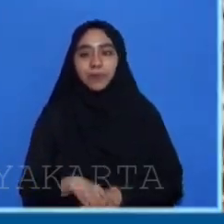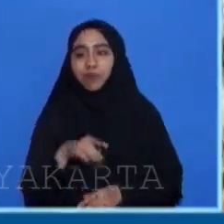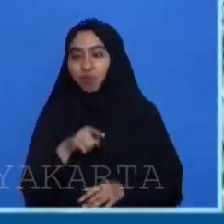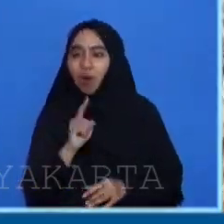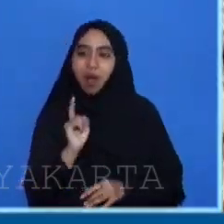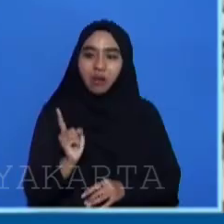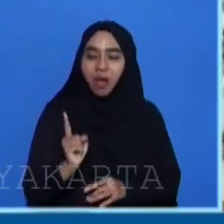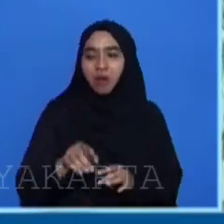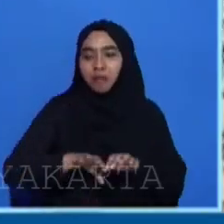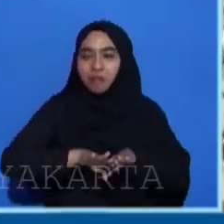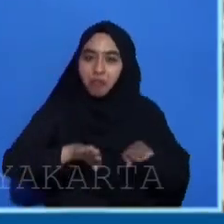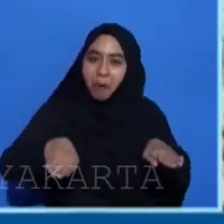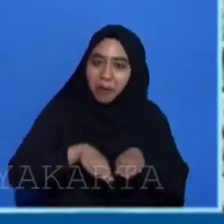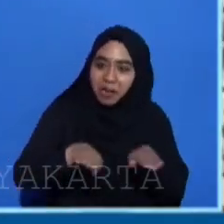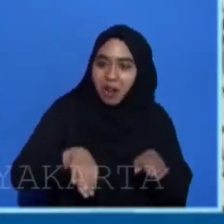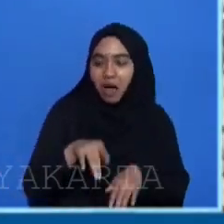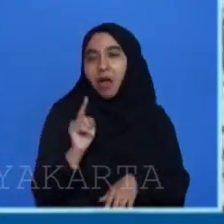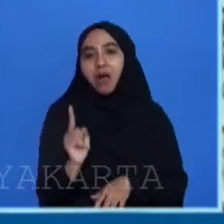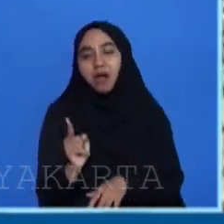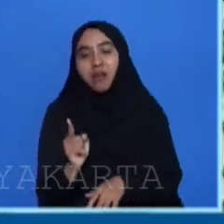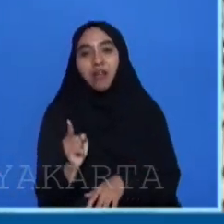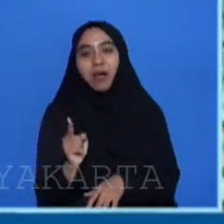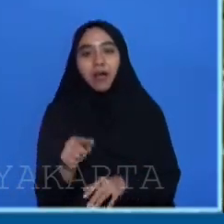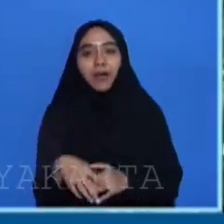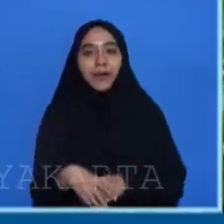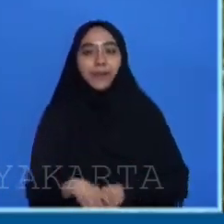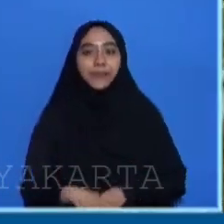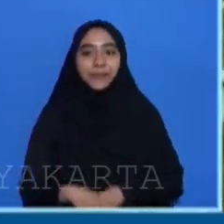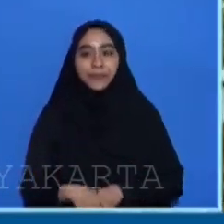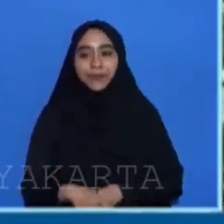kolam renang ing Taman benteng Mataram